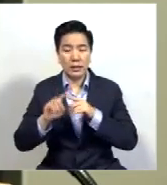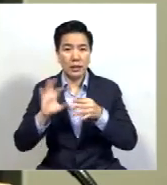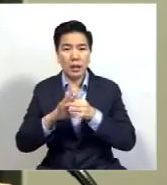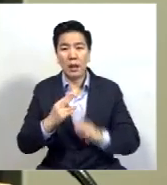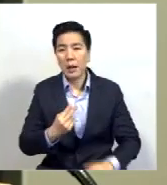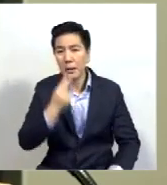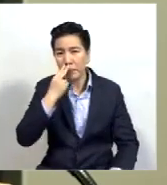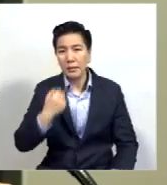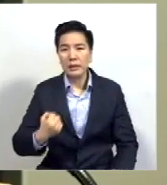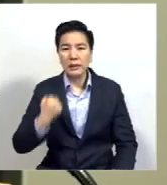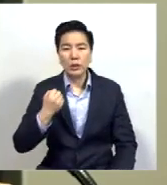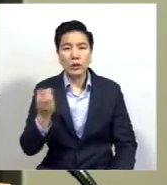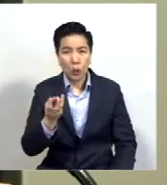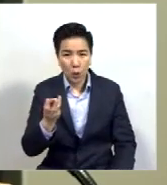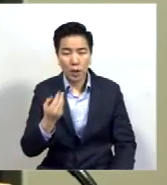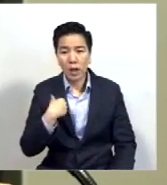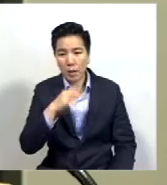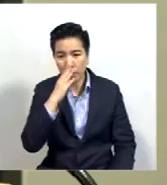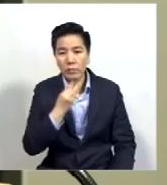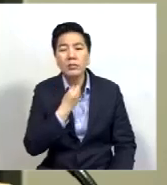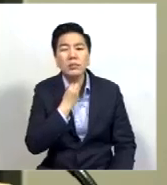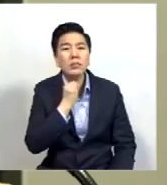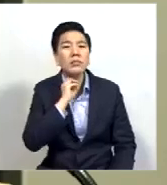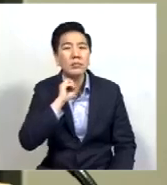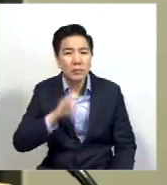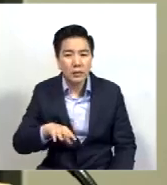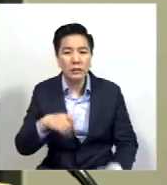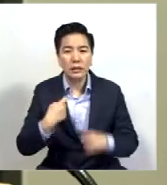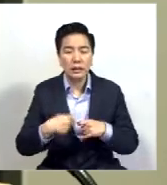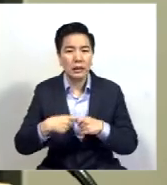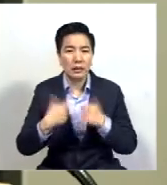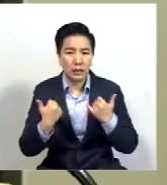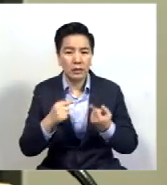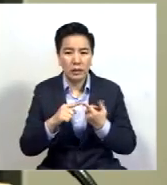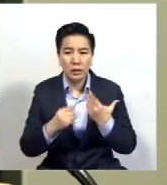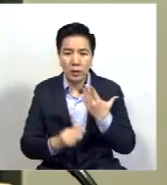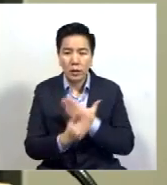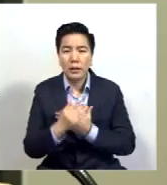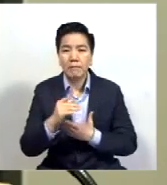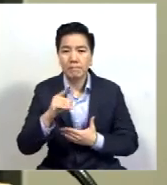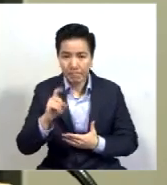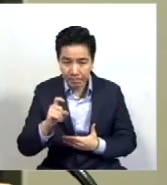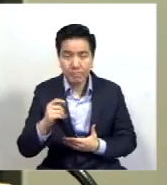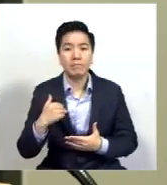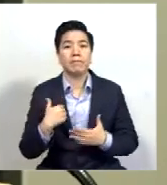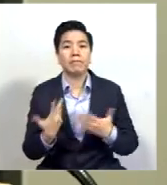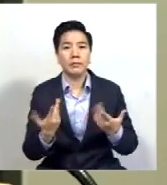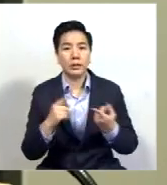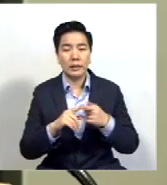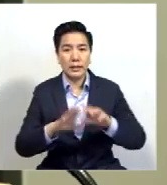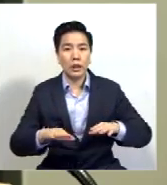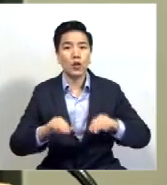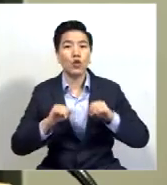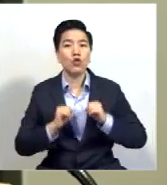ยอยู่แล้วโอกาสที่เขาจะเอาเสมหะออกโอกาสที่แรงออกเนี่ยมันก็ทำให้เสียชีวิตได้นะเด็กหนุ่